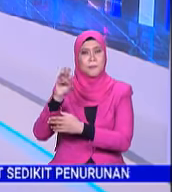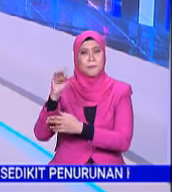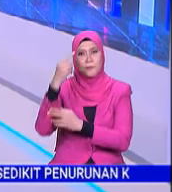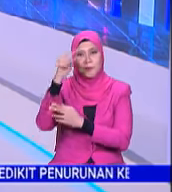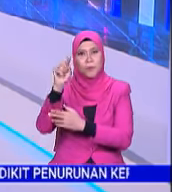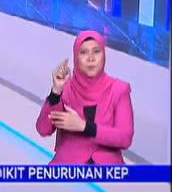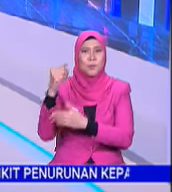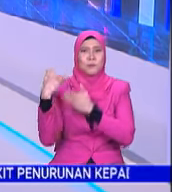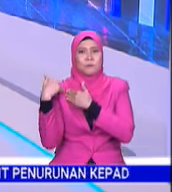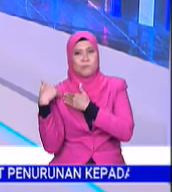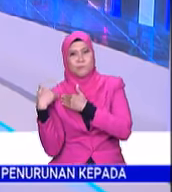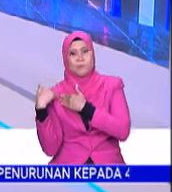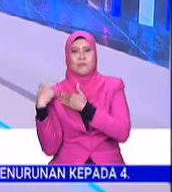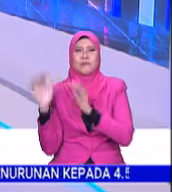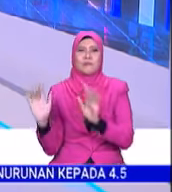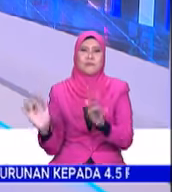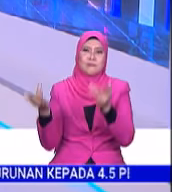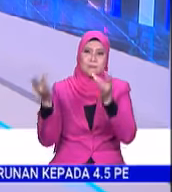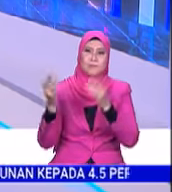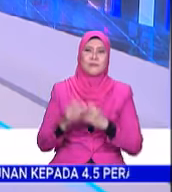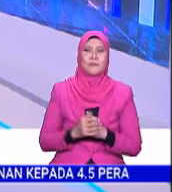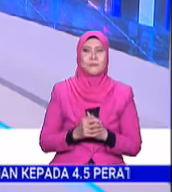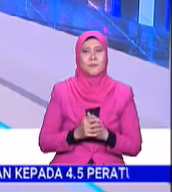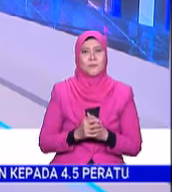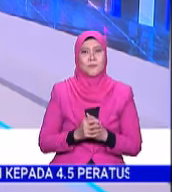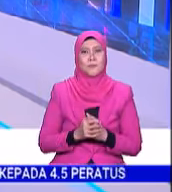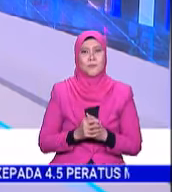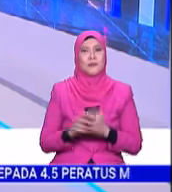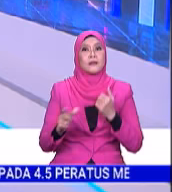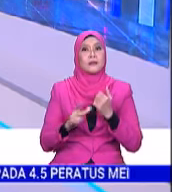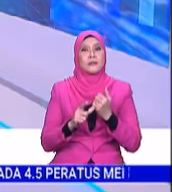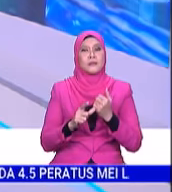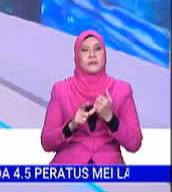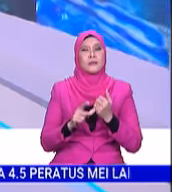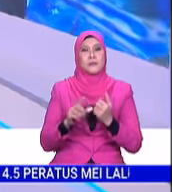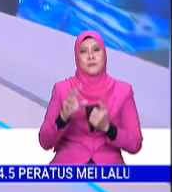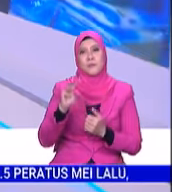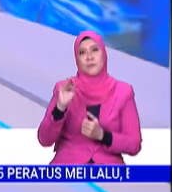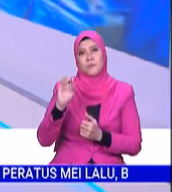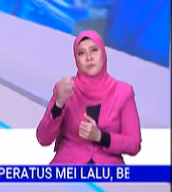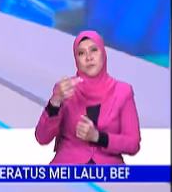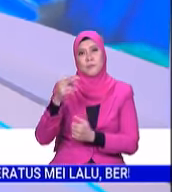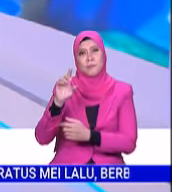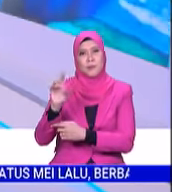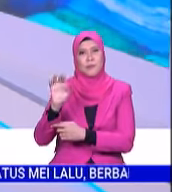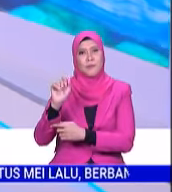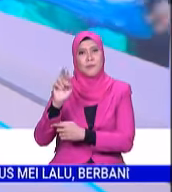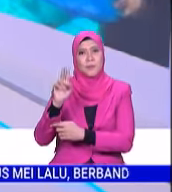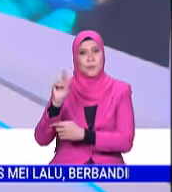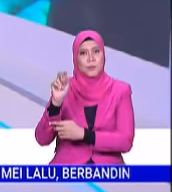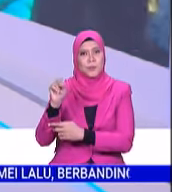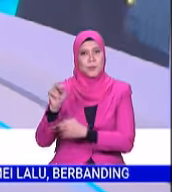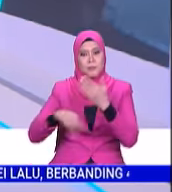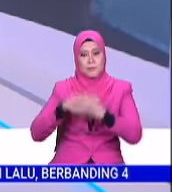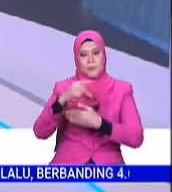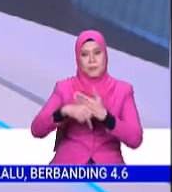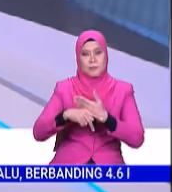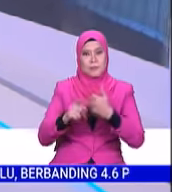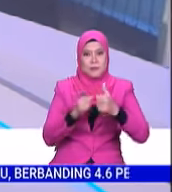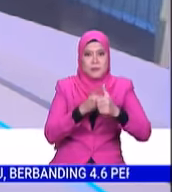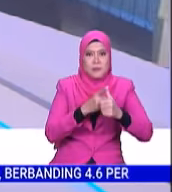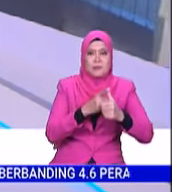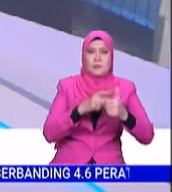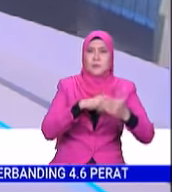mengurangkan beban yang dialami. Menurut Asisten Komisioner Muhammad Fakhruddin Abdul Hamid, program hari pertama ini diperkuatkan